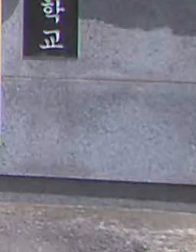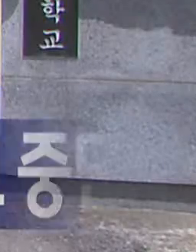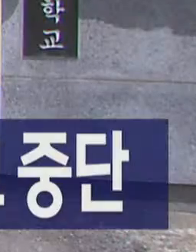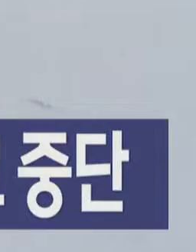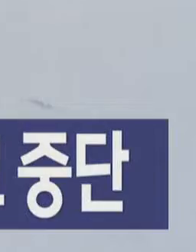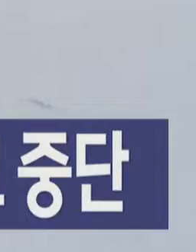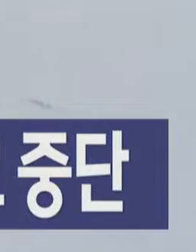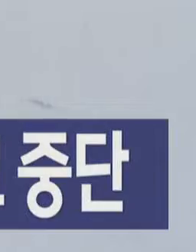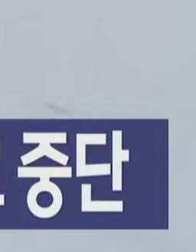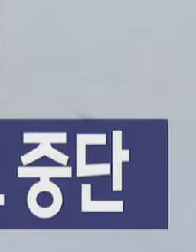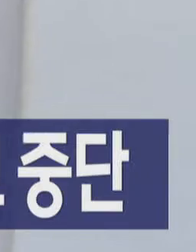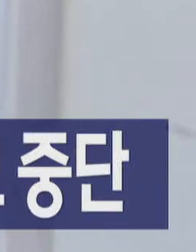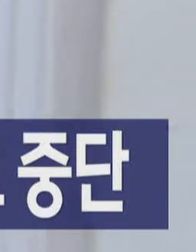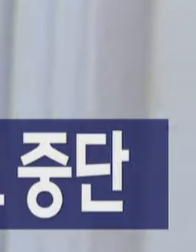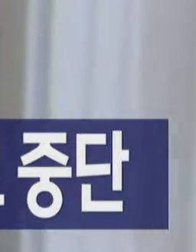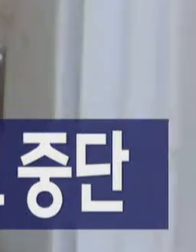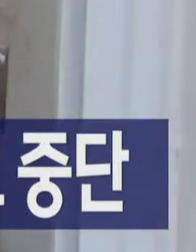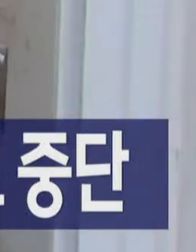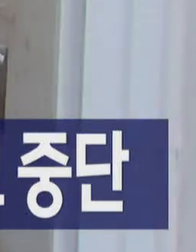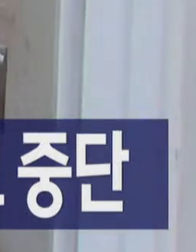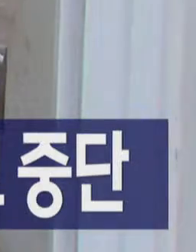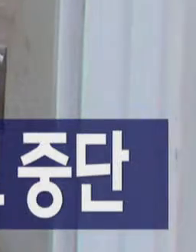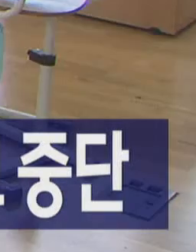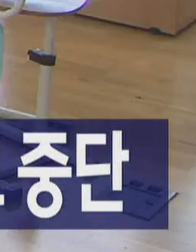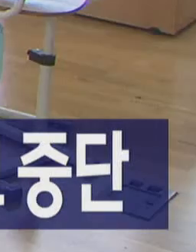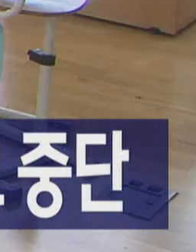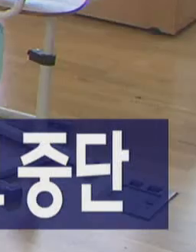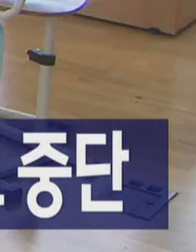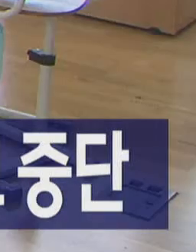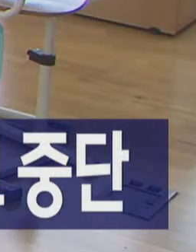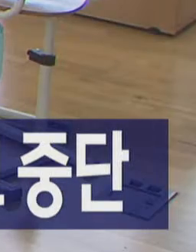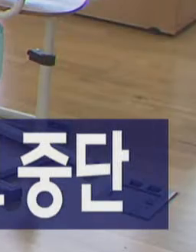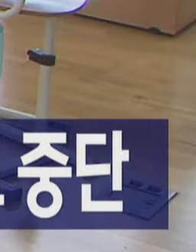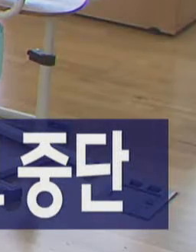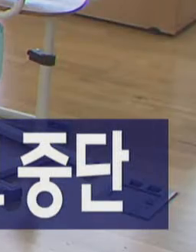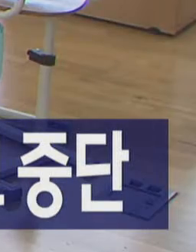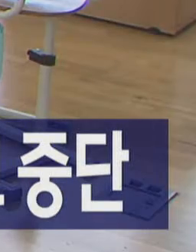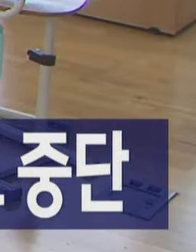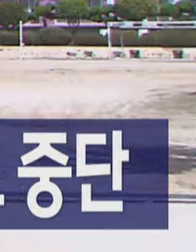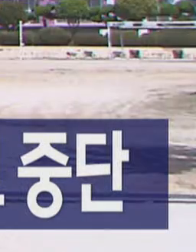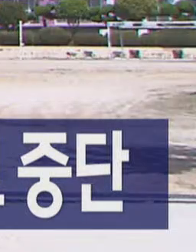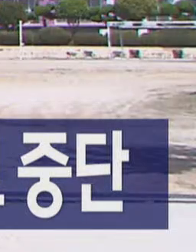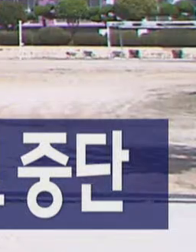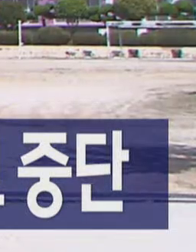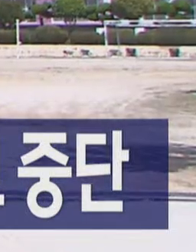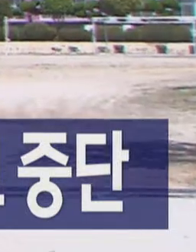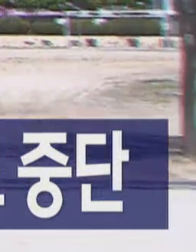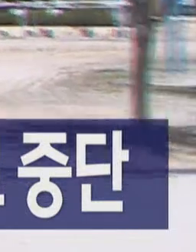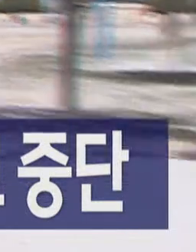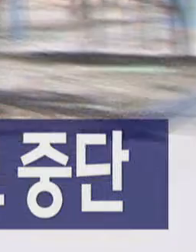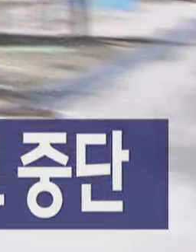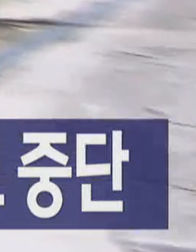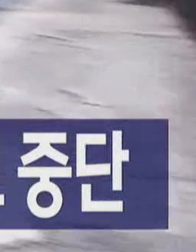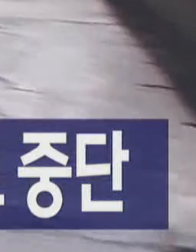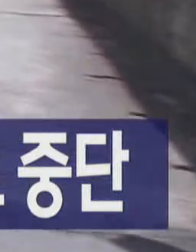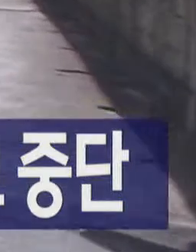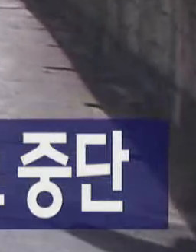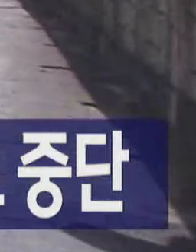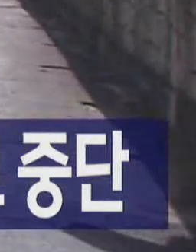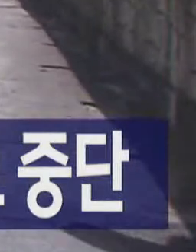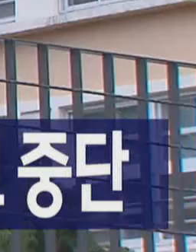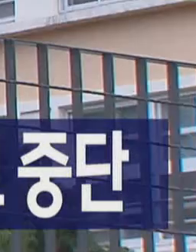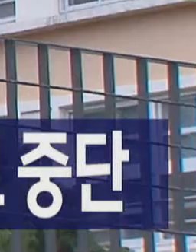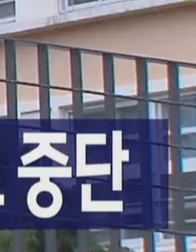여수에 거주하는 남성 두 명이 목포에서 코로나19 확진자와 접촉했지만 검사 결과 다행히 음성으로 판명됐습니다.